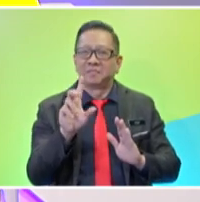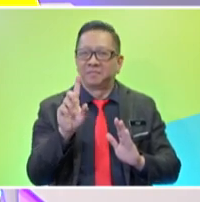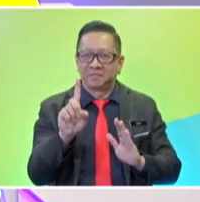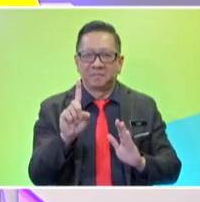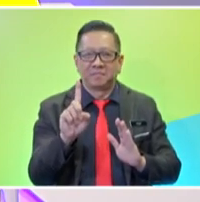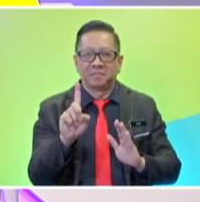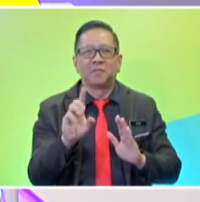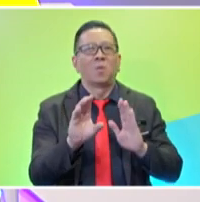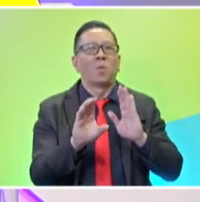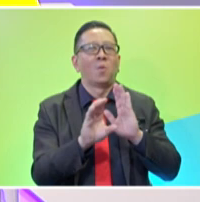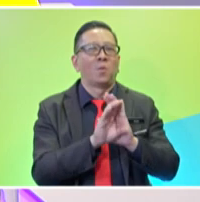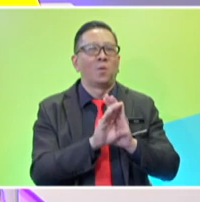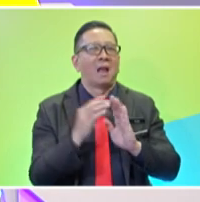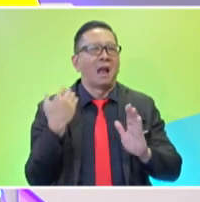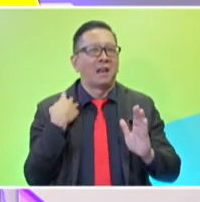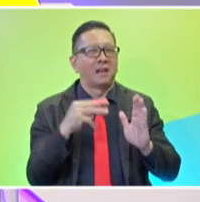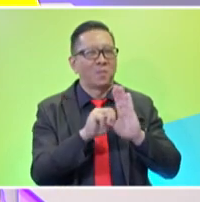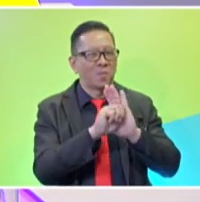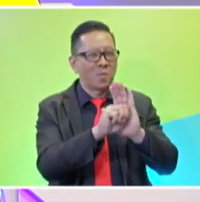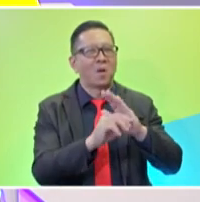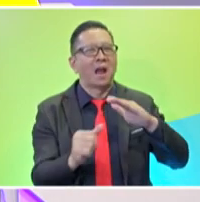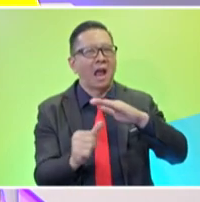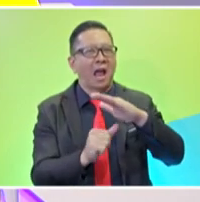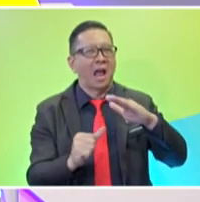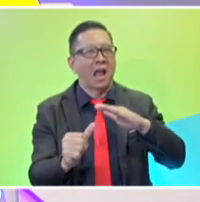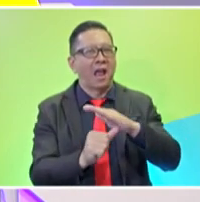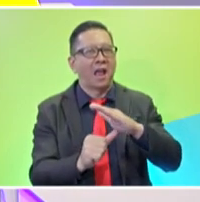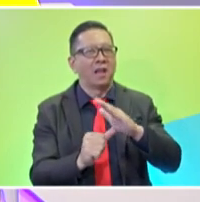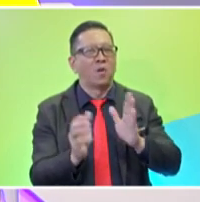kita ada model asah 3 dimensi